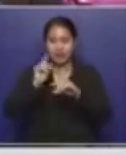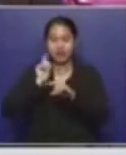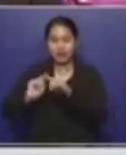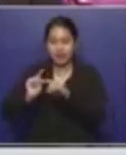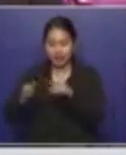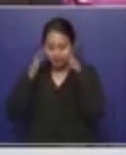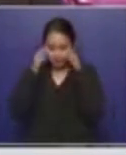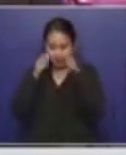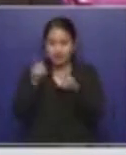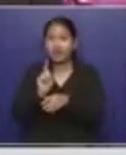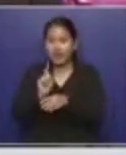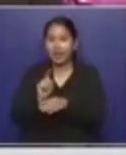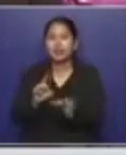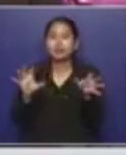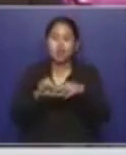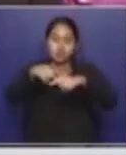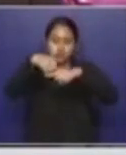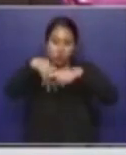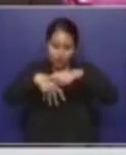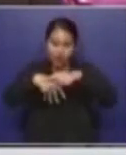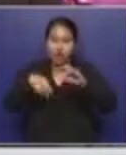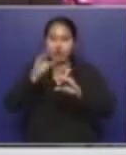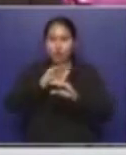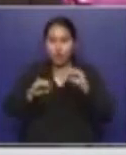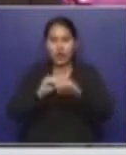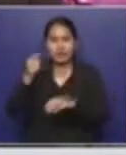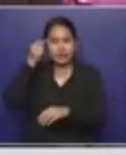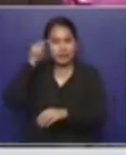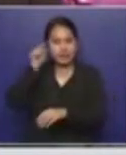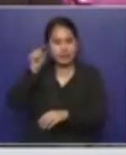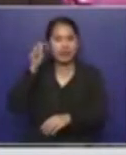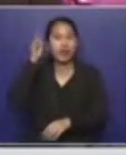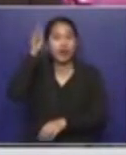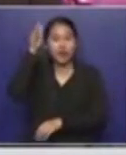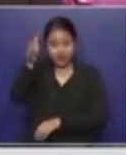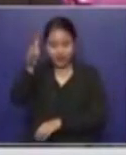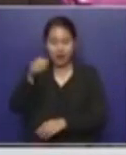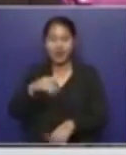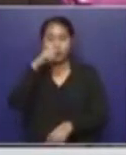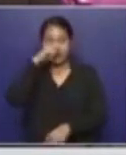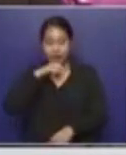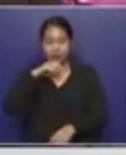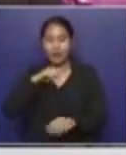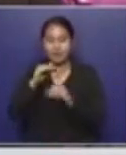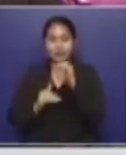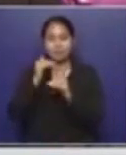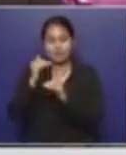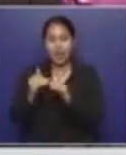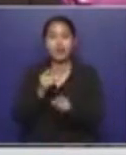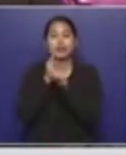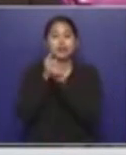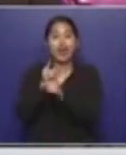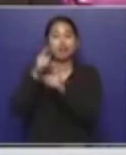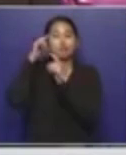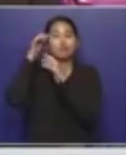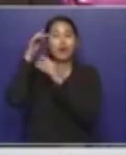น้นไปในส่วนโครงสร้างที่มองไปข้างหน้าเพื่อที่จะให้ประเทศไทยเป็นประเทศที่เจริญในอุดมคติแต่บาง